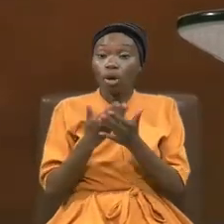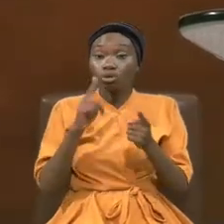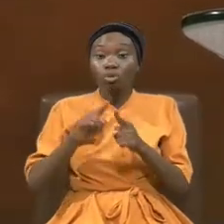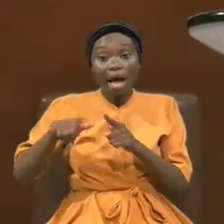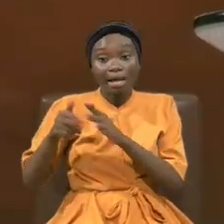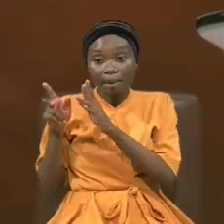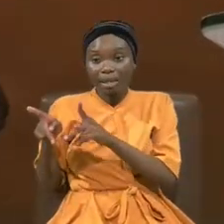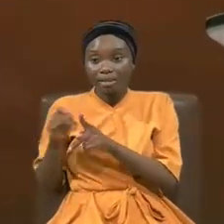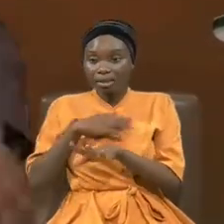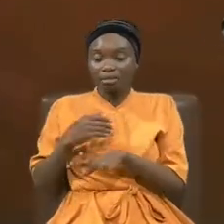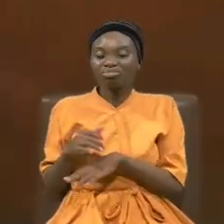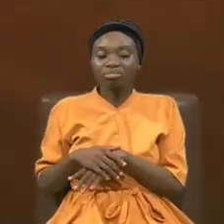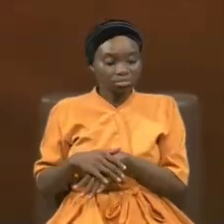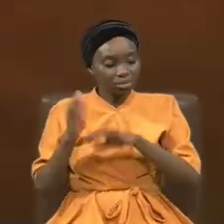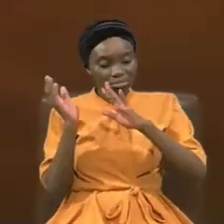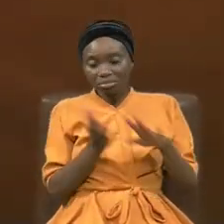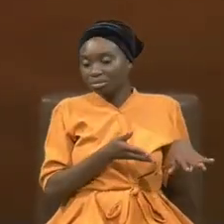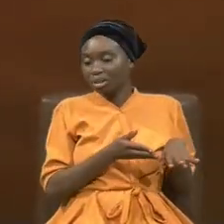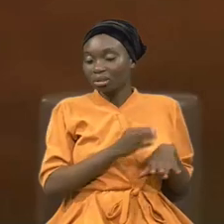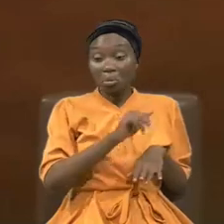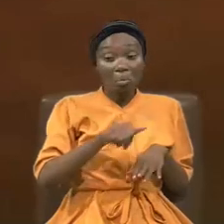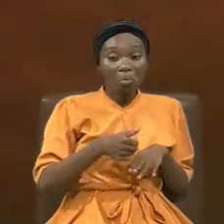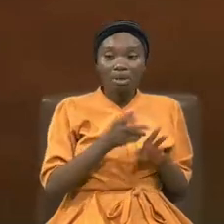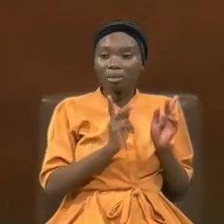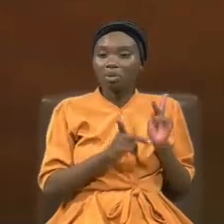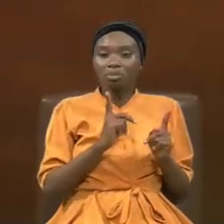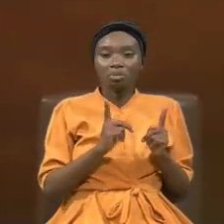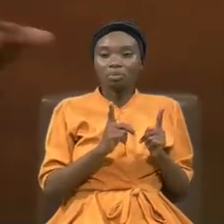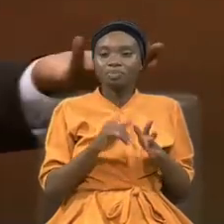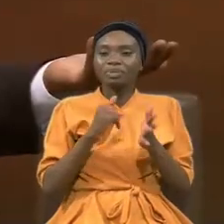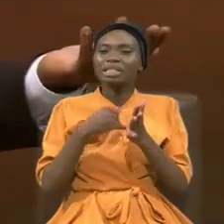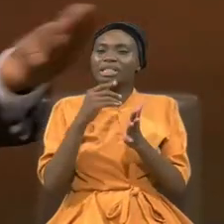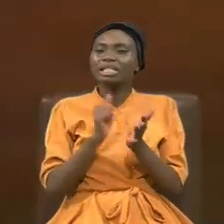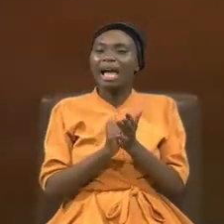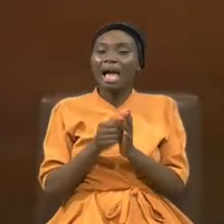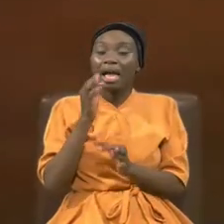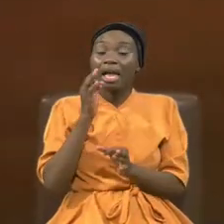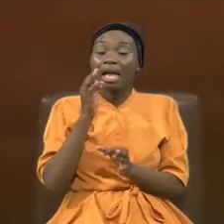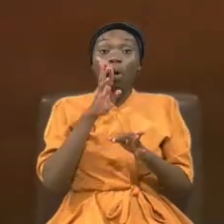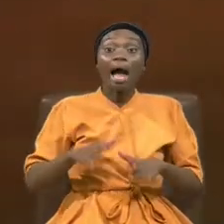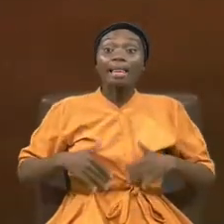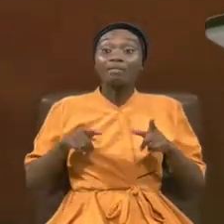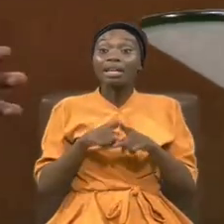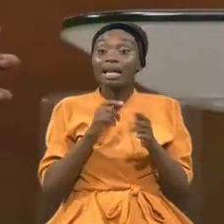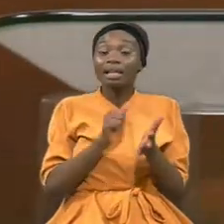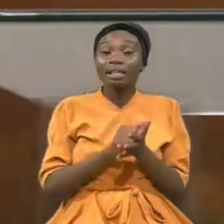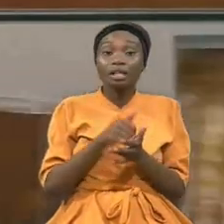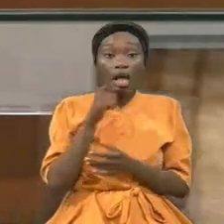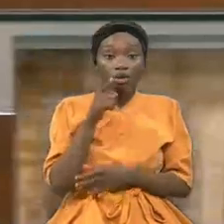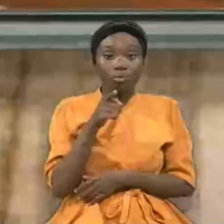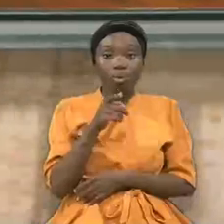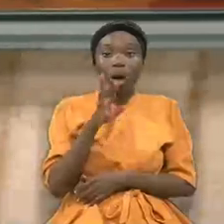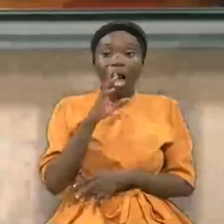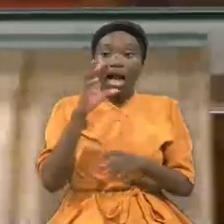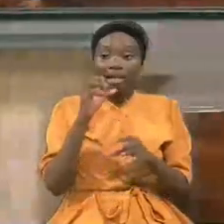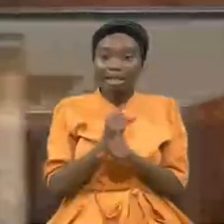une personne et puis vous reléguez l'autre personne à l'arrière-plan. Que si vous vivez de cette manière,